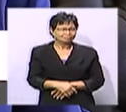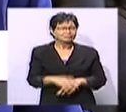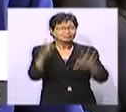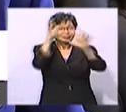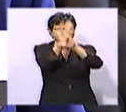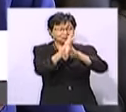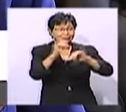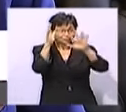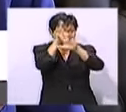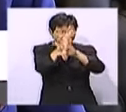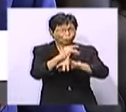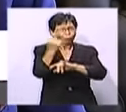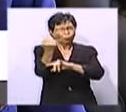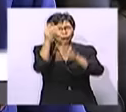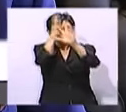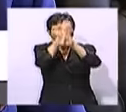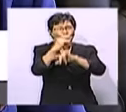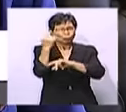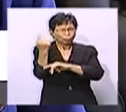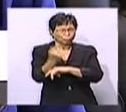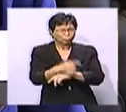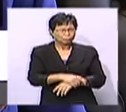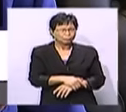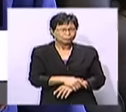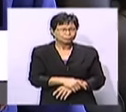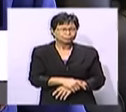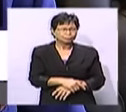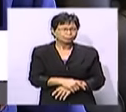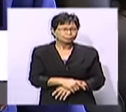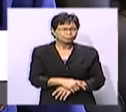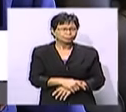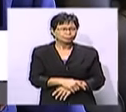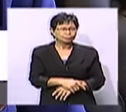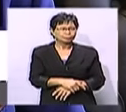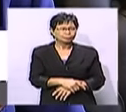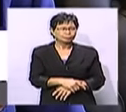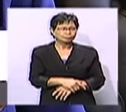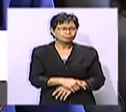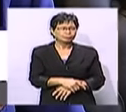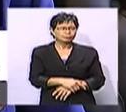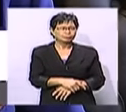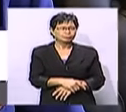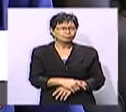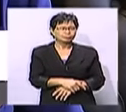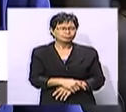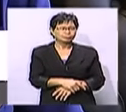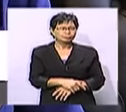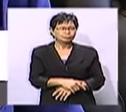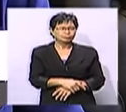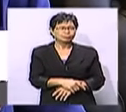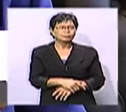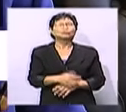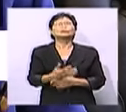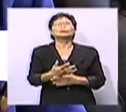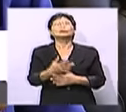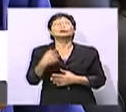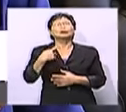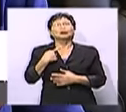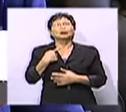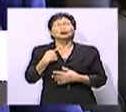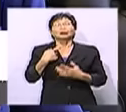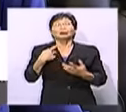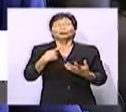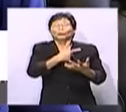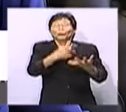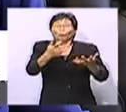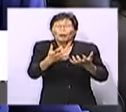Sarawak has been always, when we join the Federation, as one of the four countries, we always want to be equal partnership.